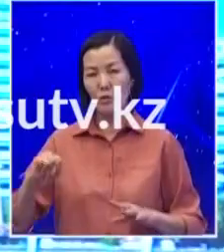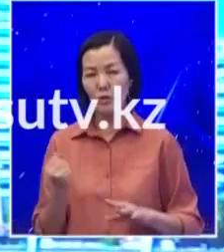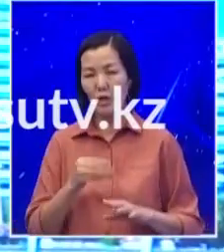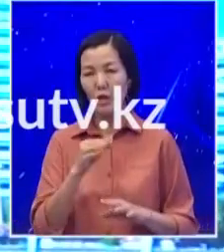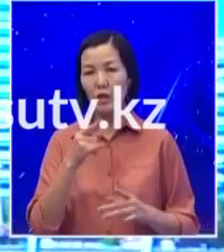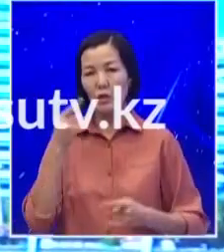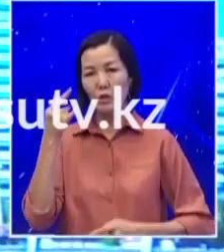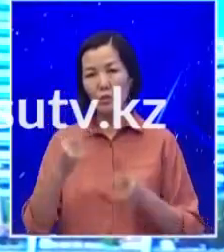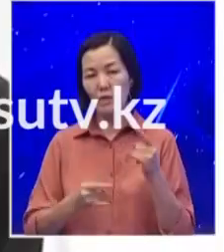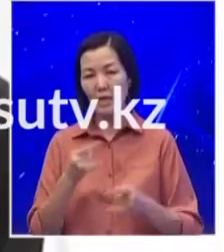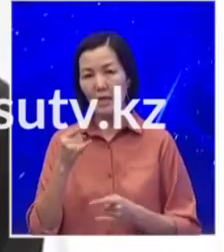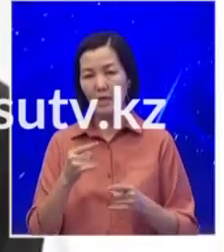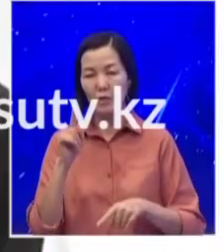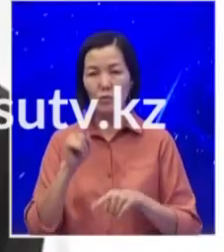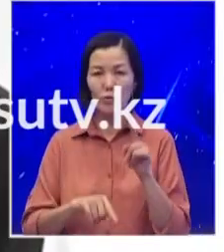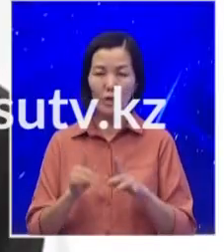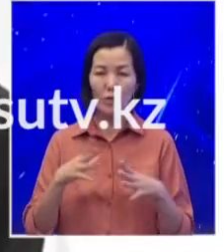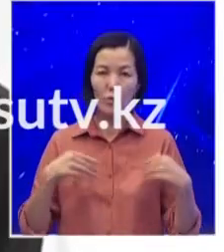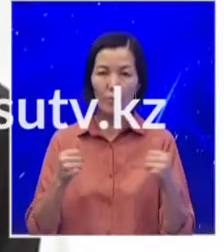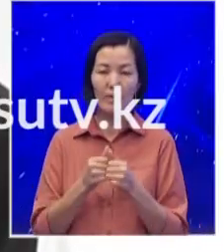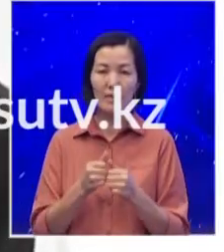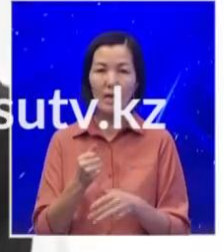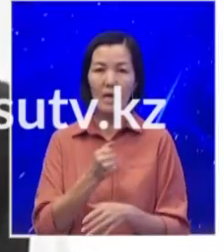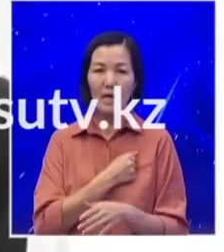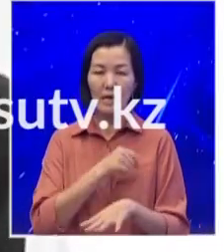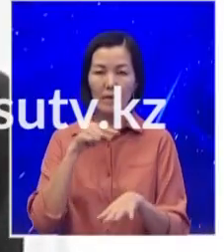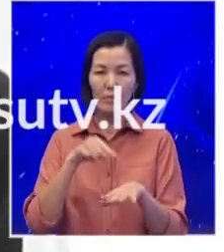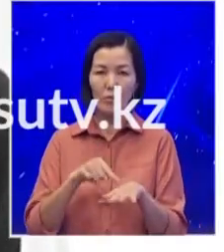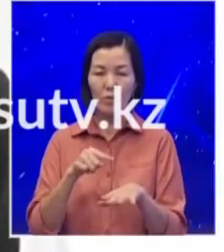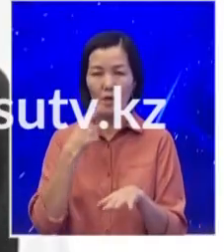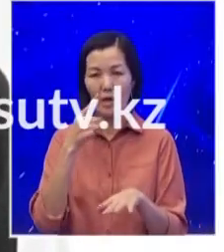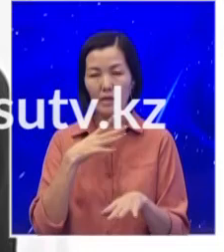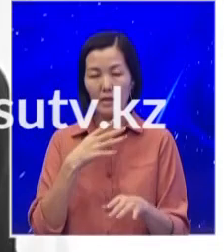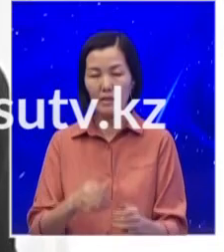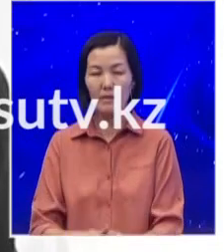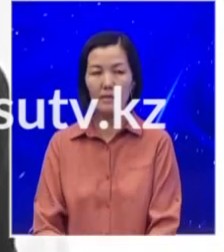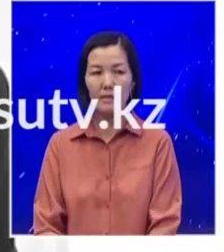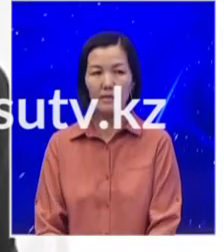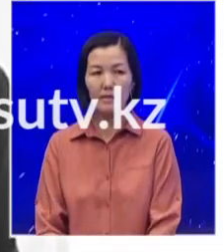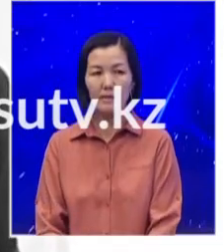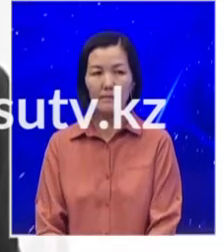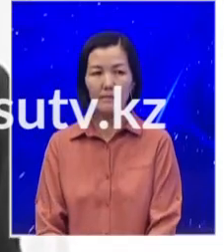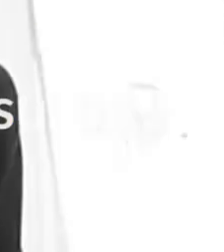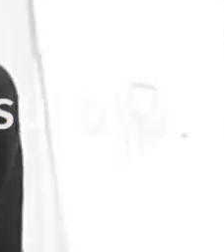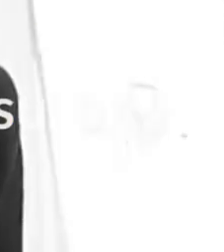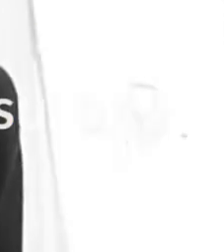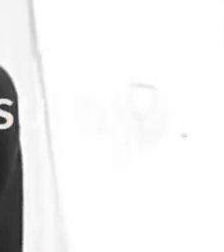Жетісу арнасының ұжымы оның туыстары мен жақындарына қайғырып көңіл айтады. Thank you.